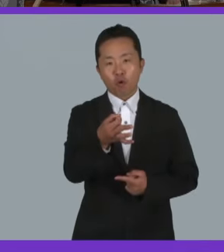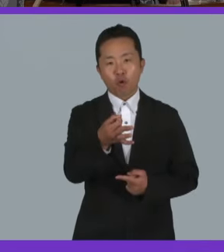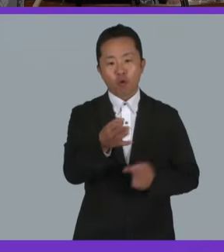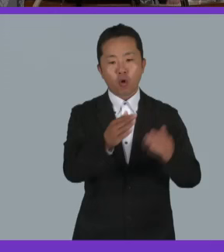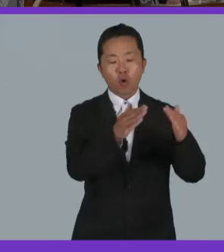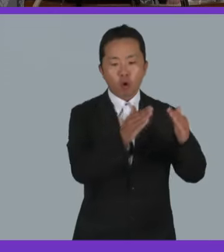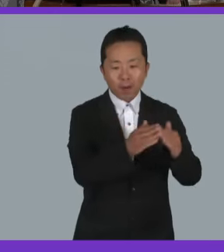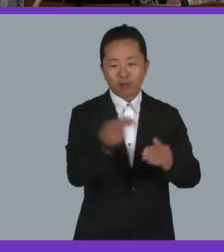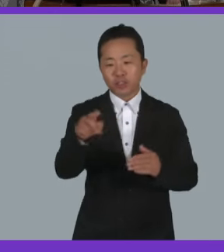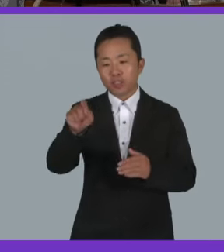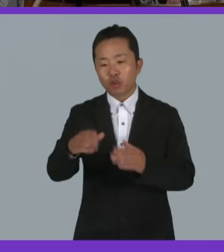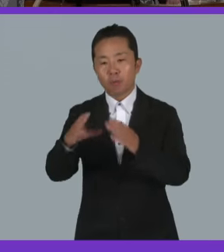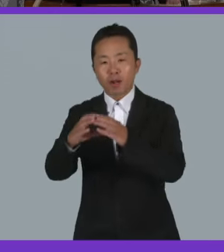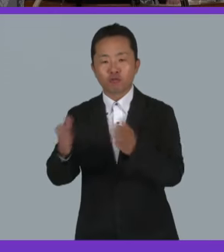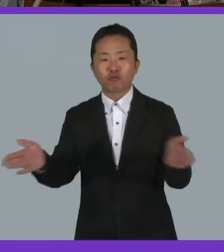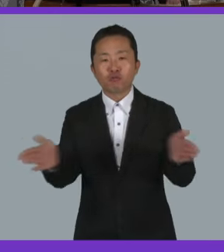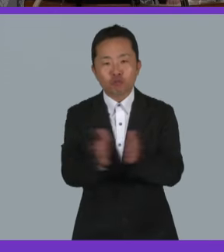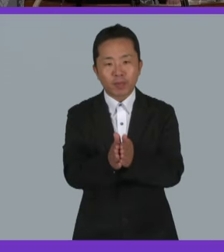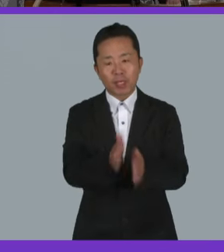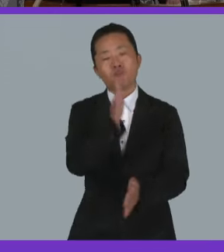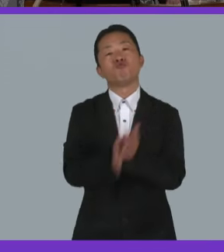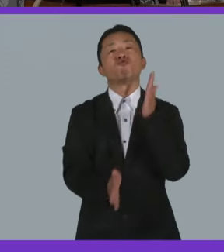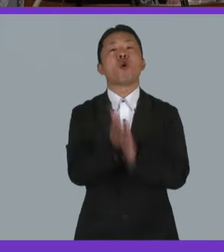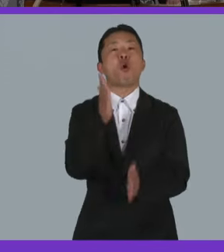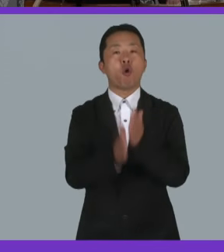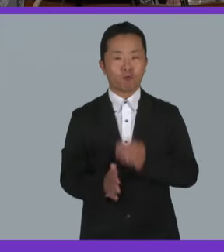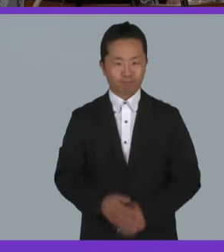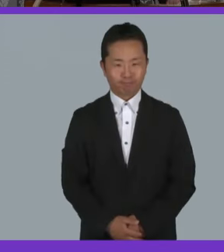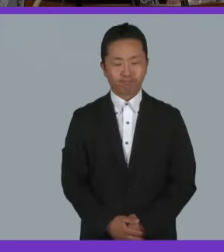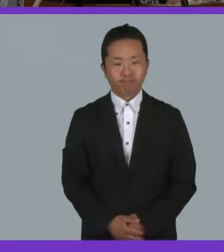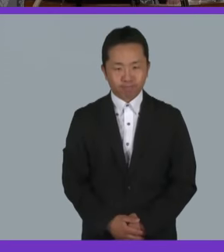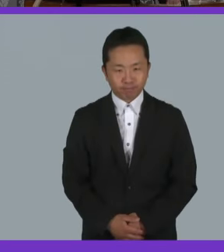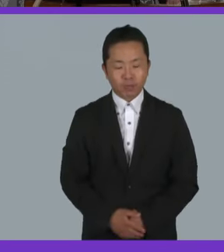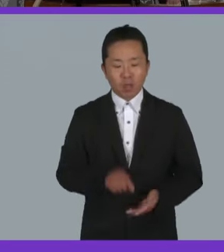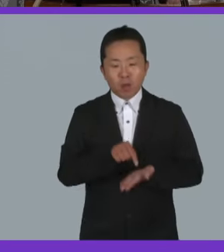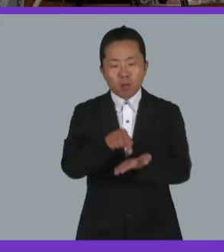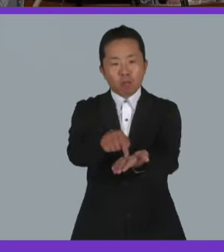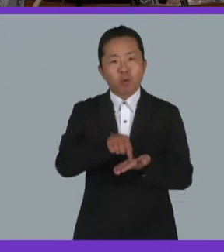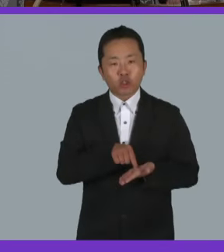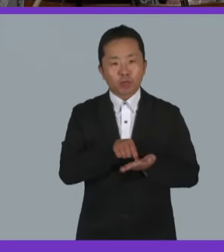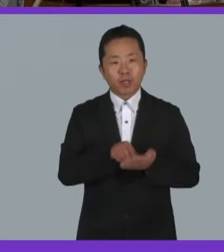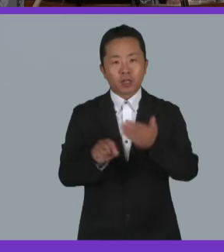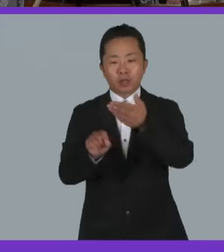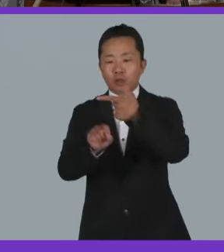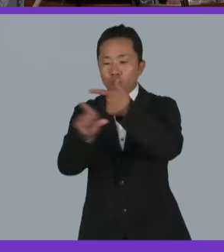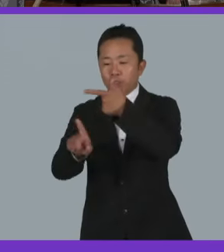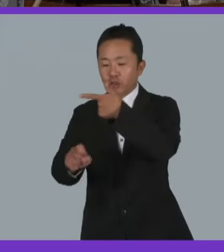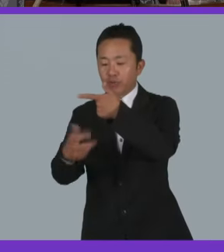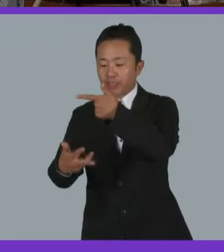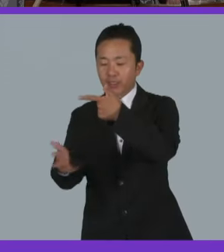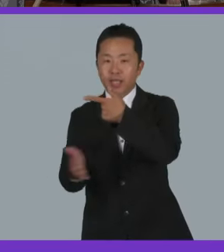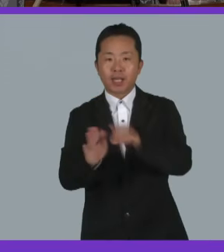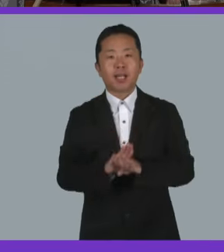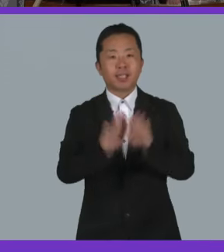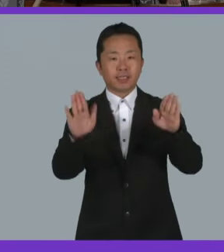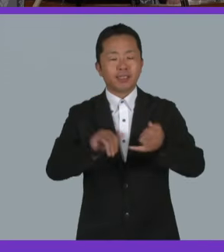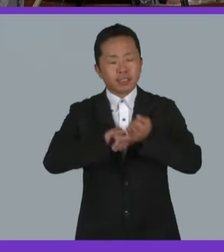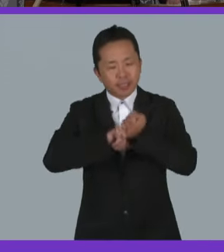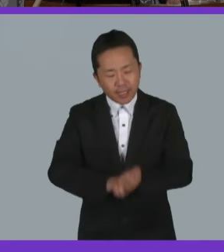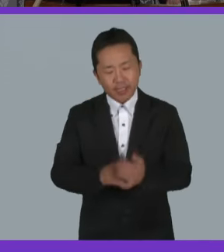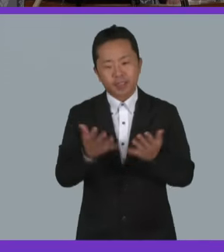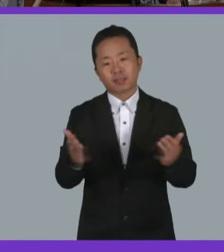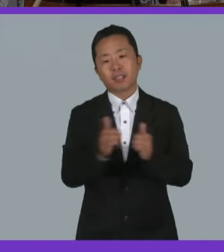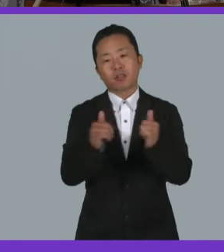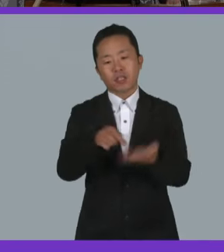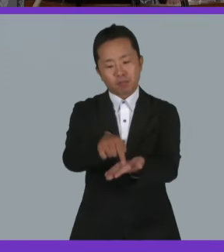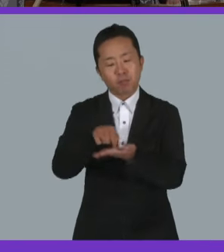殿と二の丸御殿の観覧料ともに無料とさせていただきます。申し込みは6月18日から開始いたしましたので、ぜひ多くの方